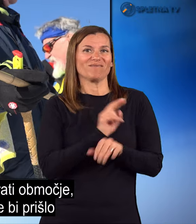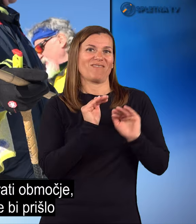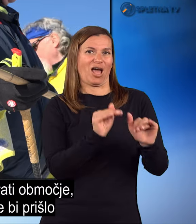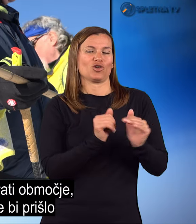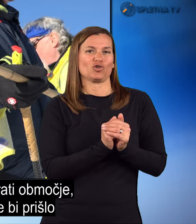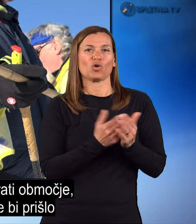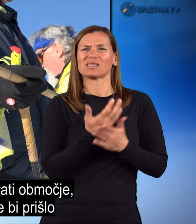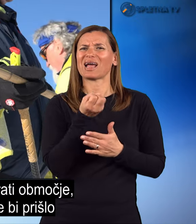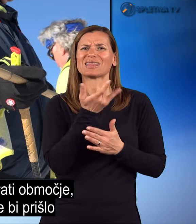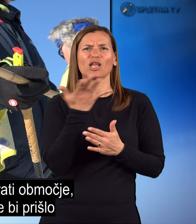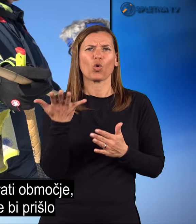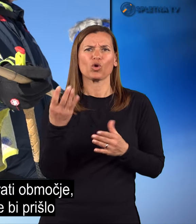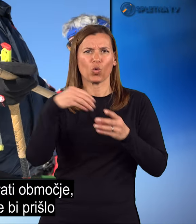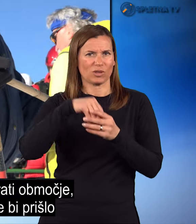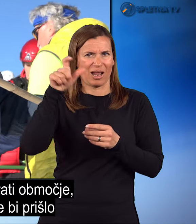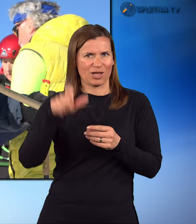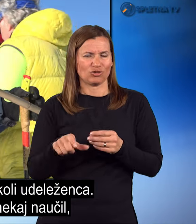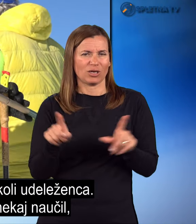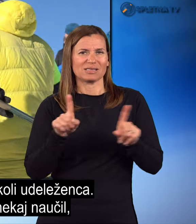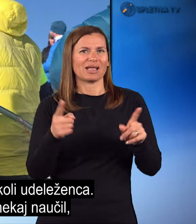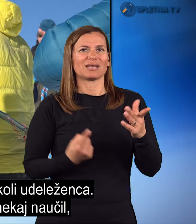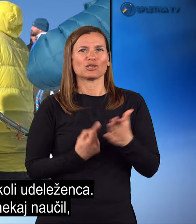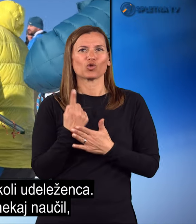da za katerega koli udeleženca ne pride